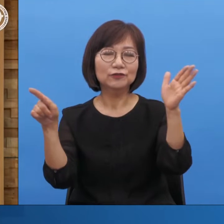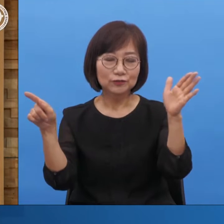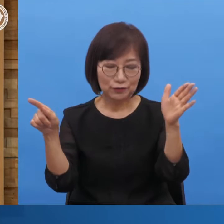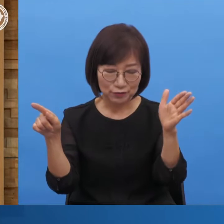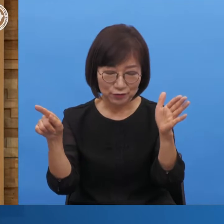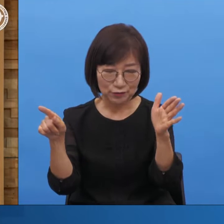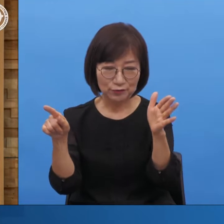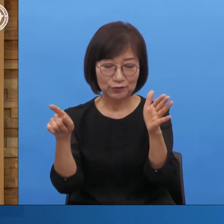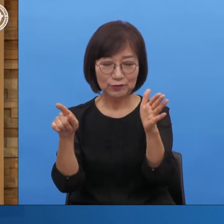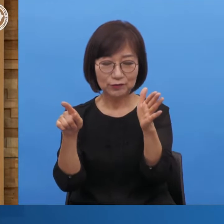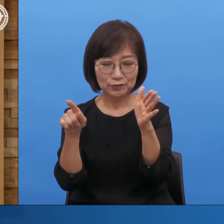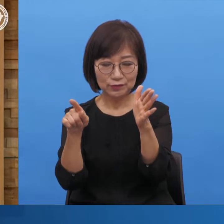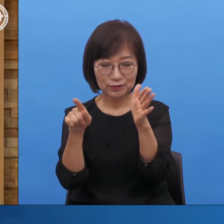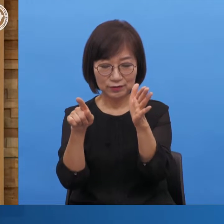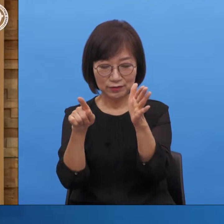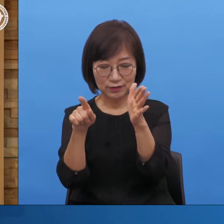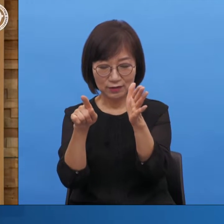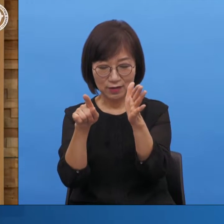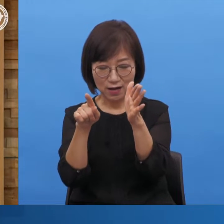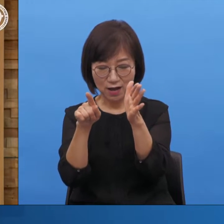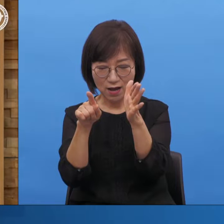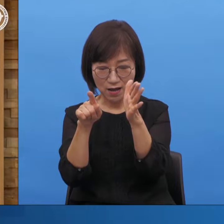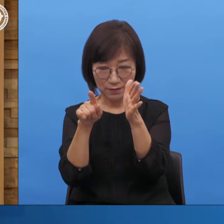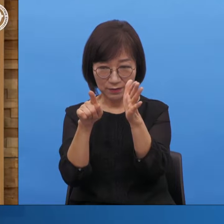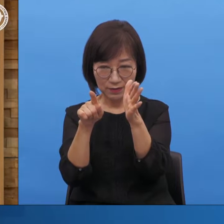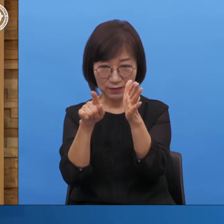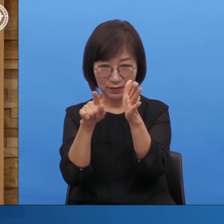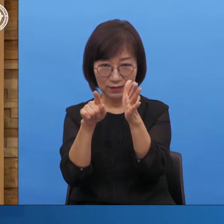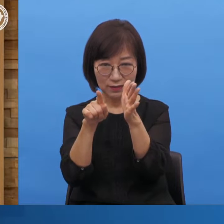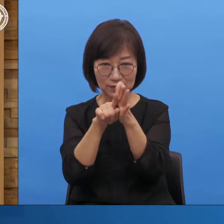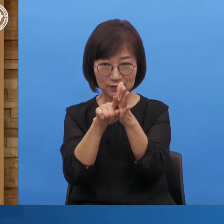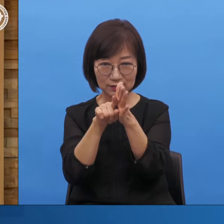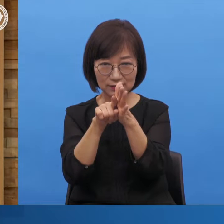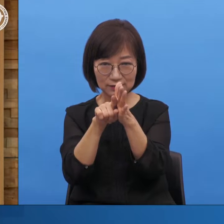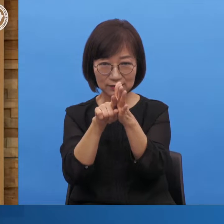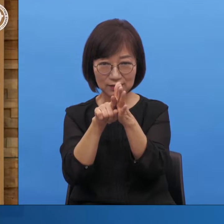않는 줄 나